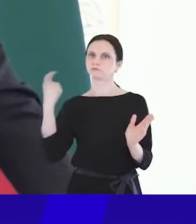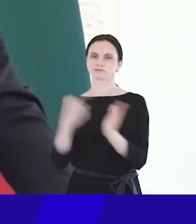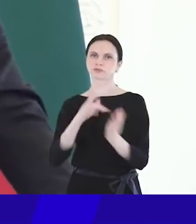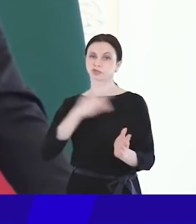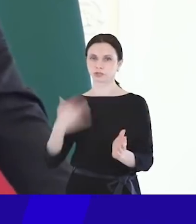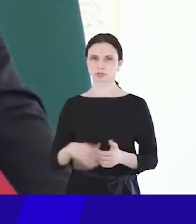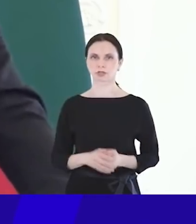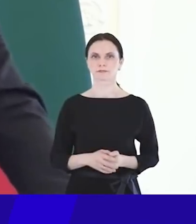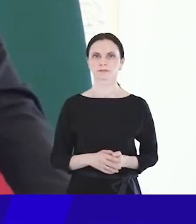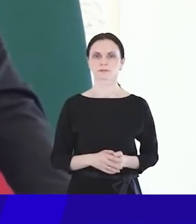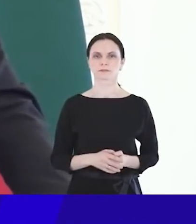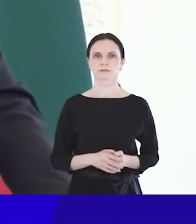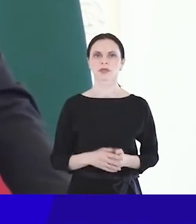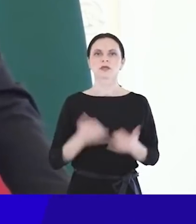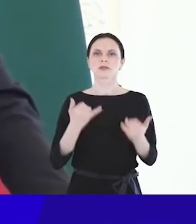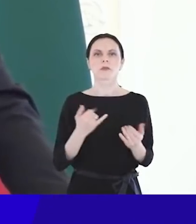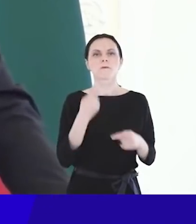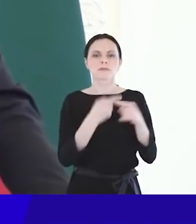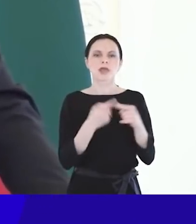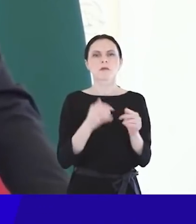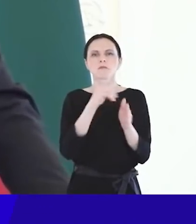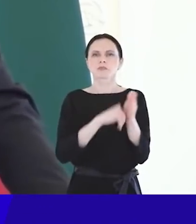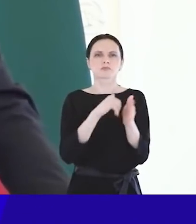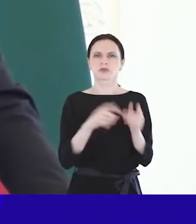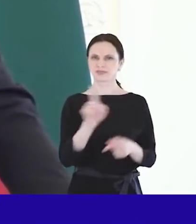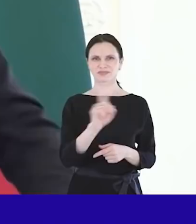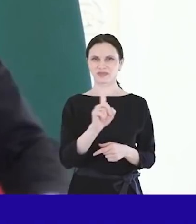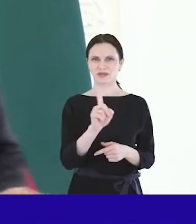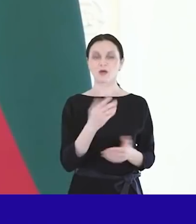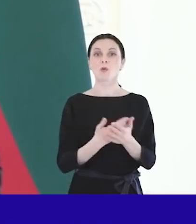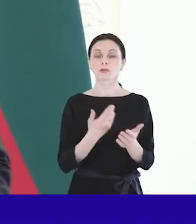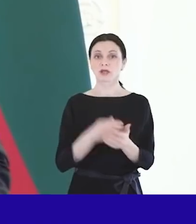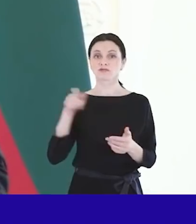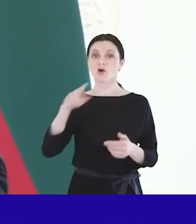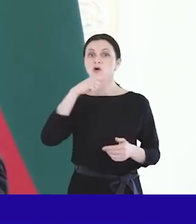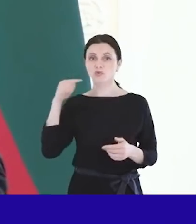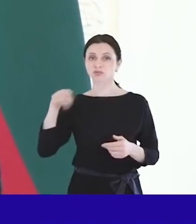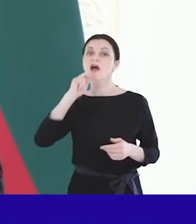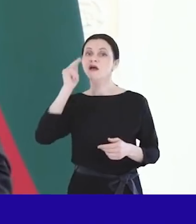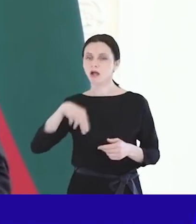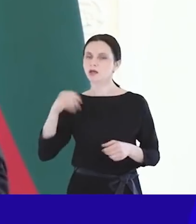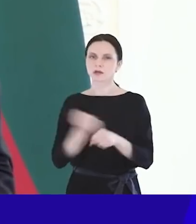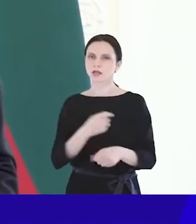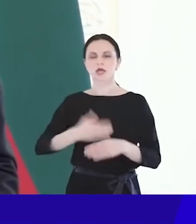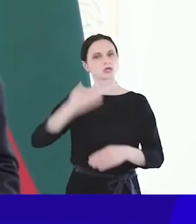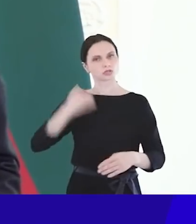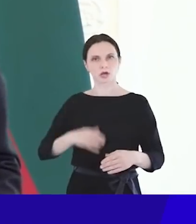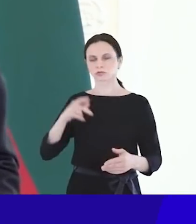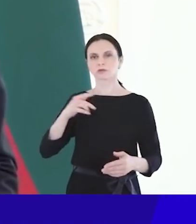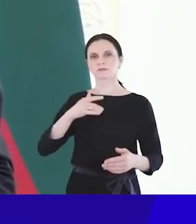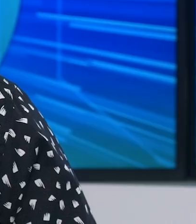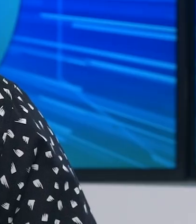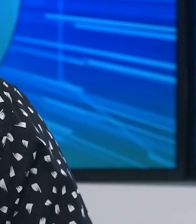Nebegalime taupyti priemonių ir laukti, nes nusikalteliai turi jausti savo veiksmų pasekmes jau dabar